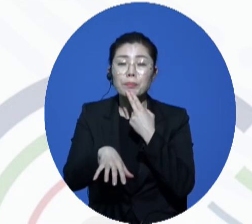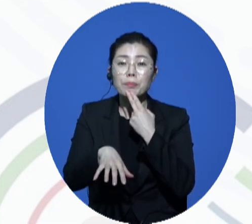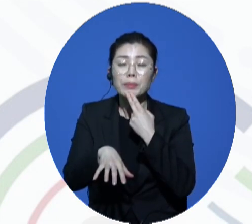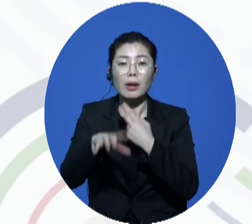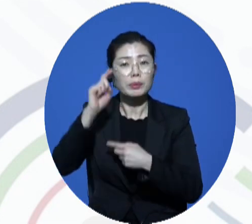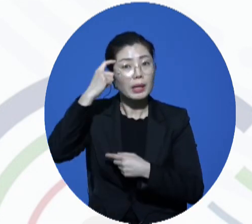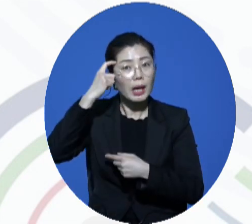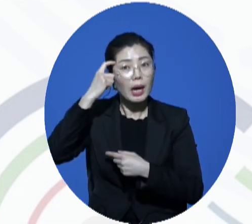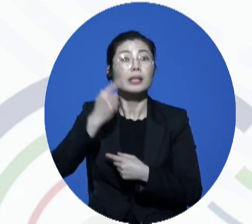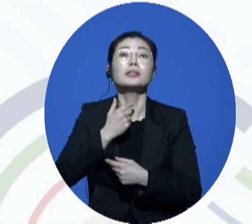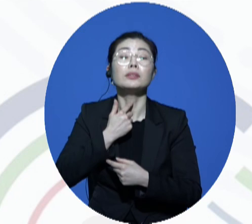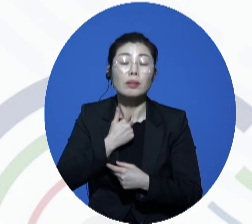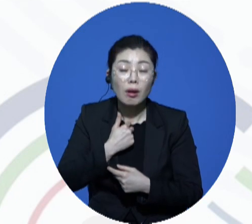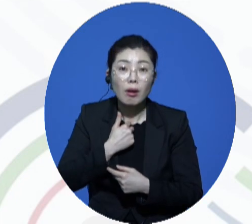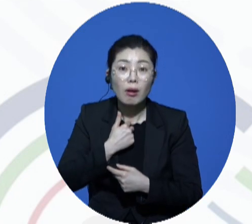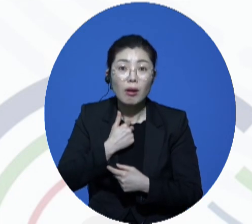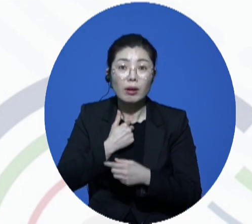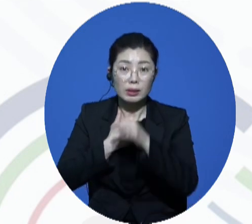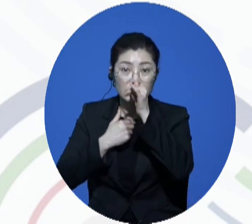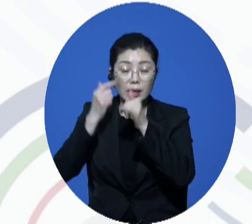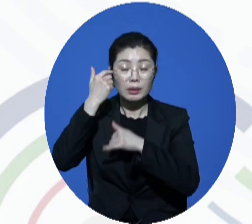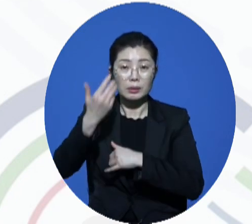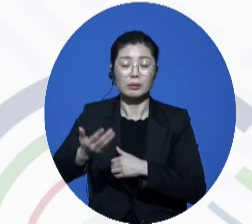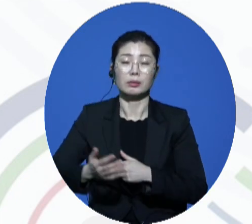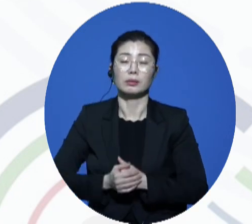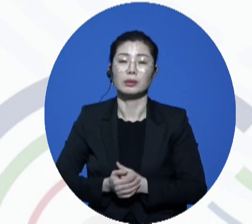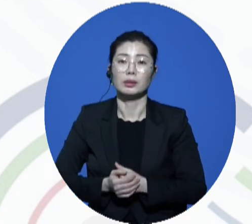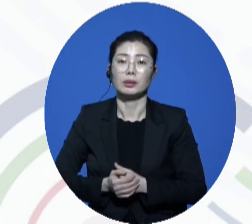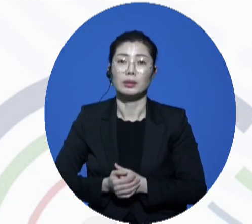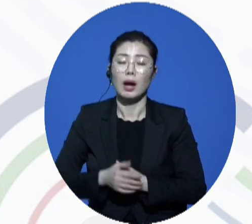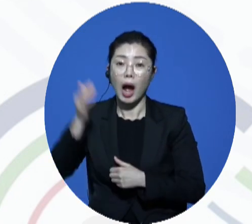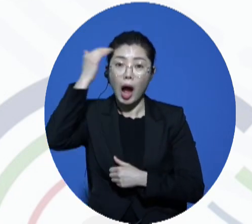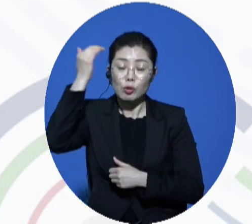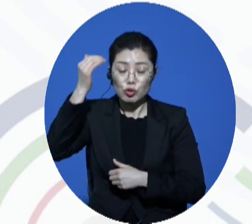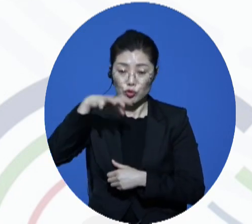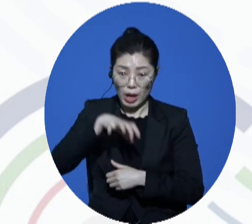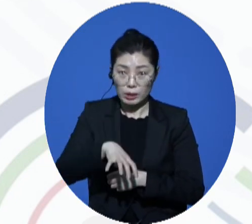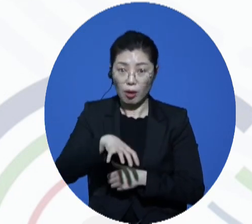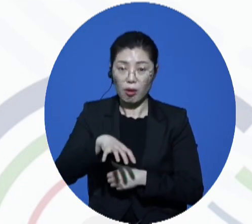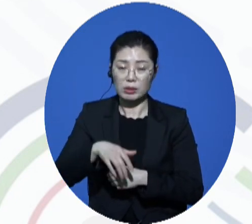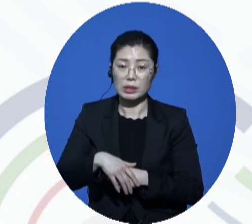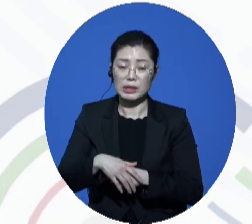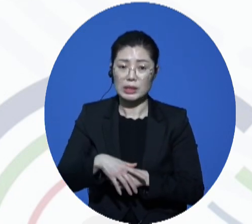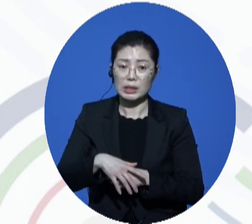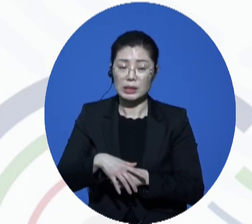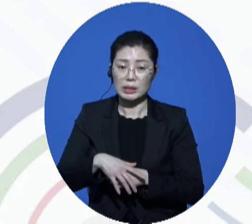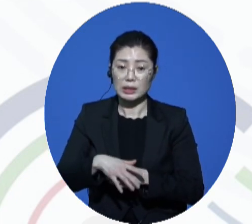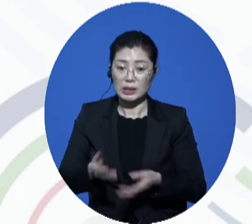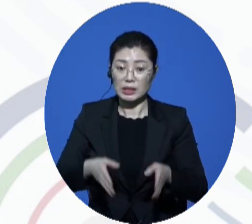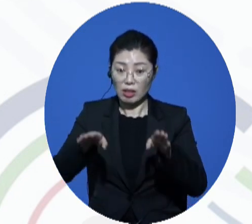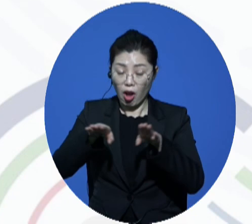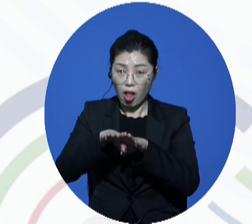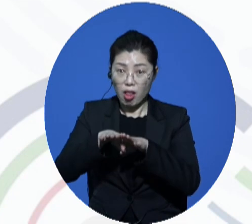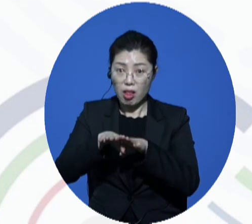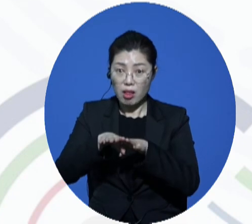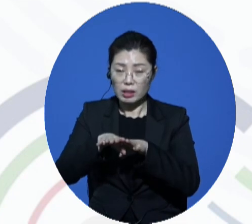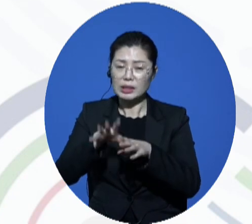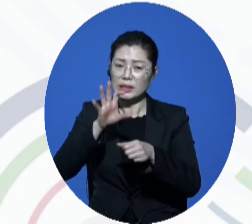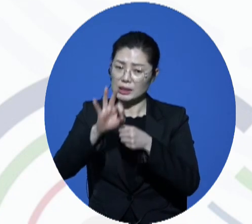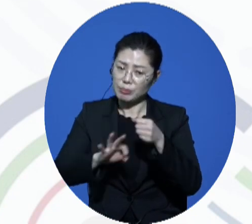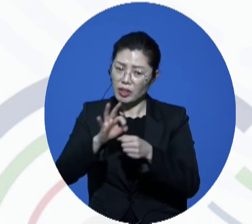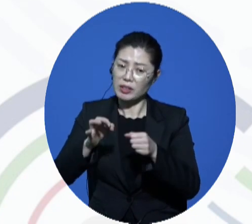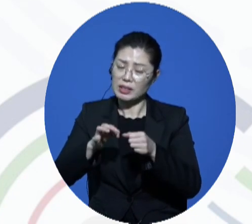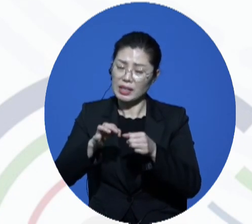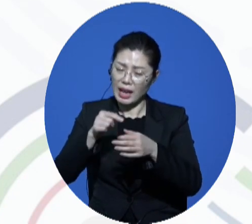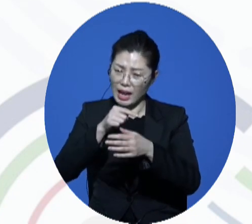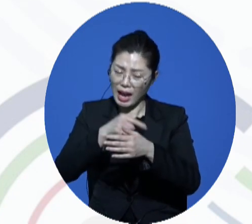그것이 불가능하다고 생각하시는지 궁금합니다. 왜냐하면 지금 한국에서는 시설을 10년 안에 이제 다 없애는,